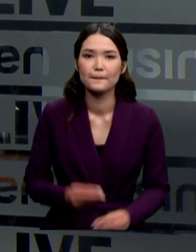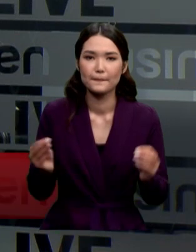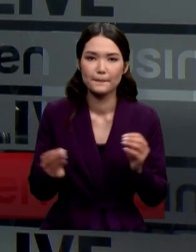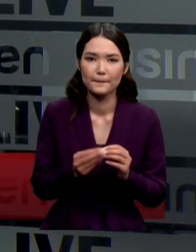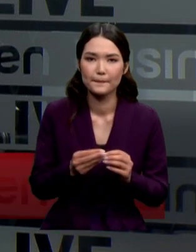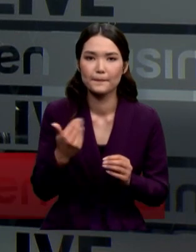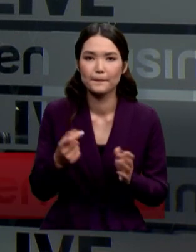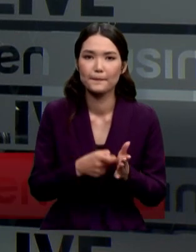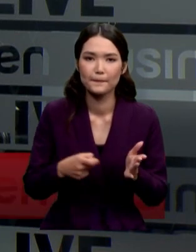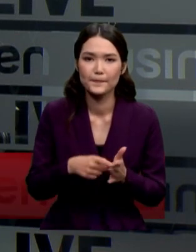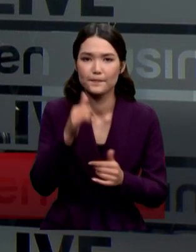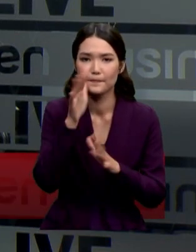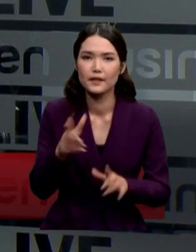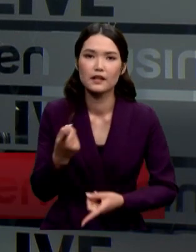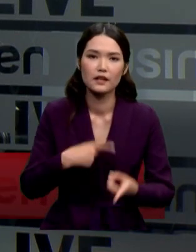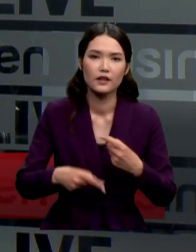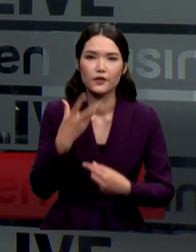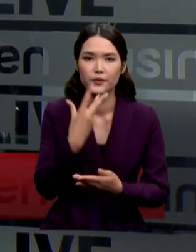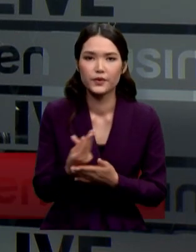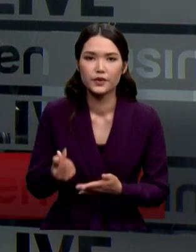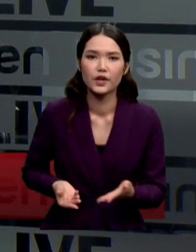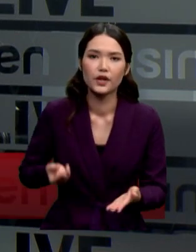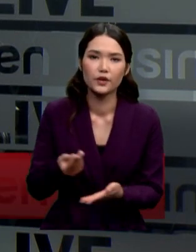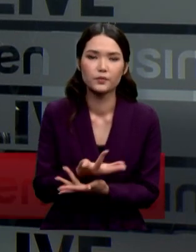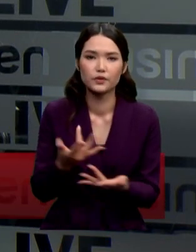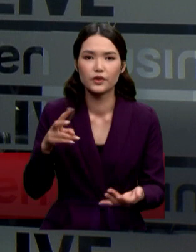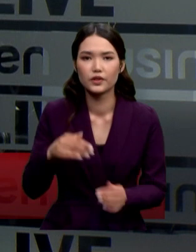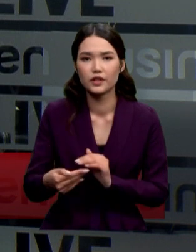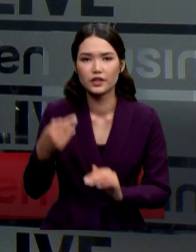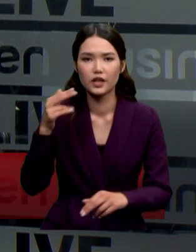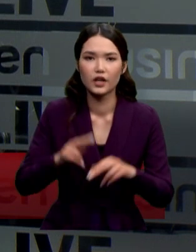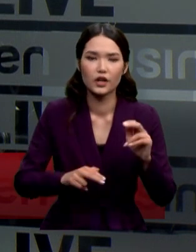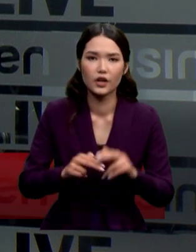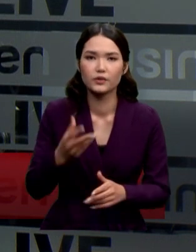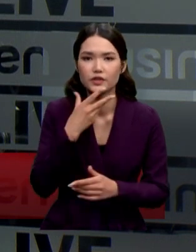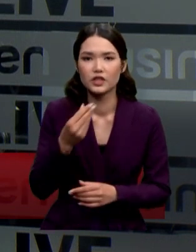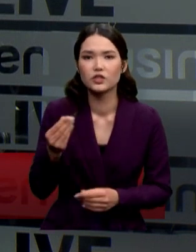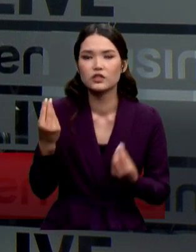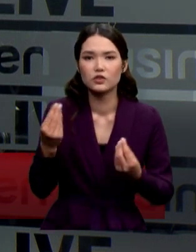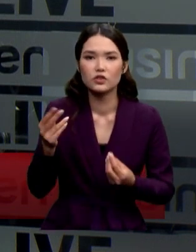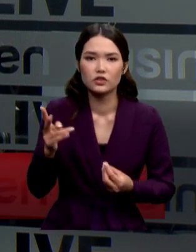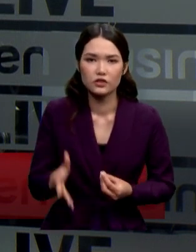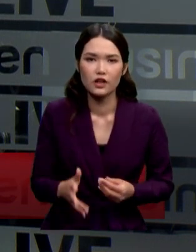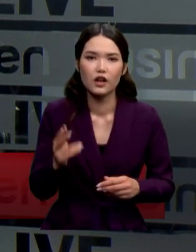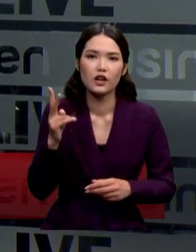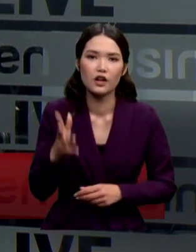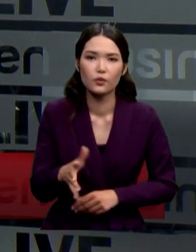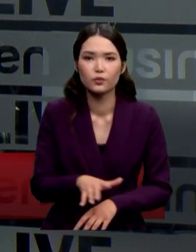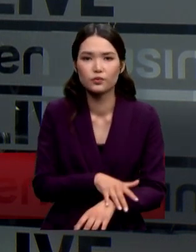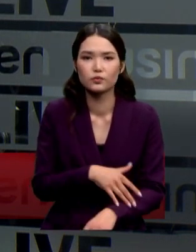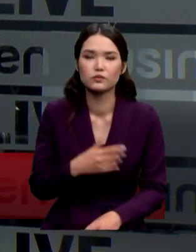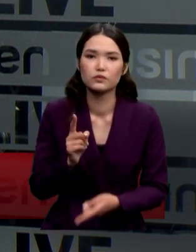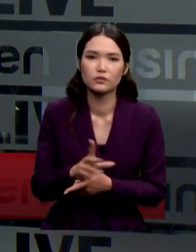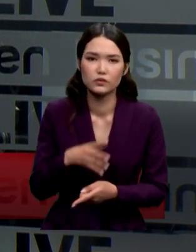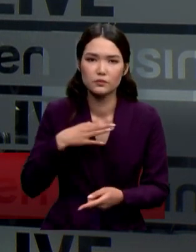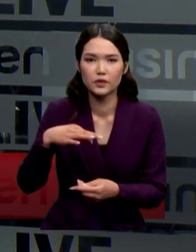Десятки дольщиков в Караганде не могут вернуть свои деньги, вложенные несколько лет назад в строительство элитного жилья. Квартиры, в которые люди уже давно должны